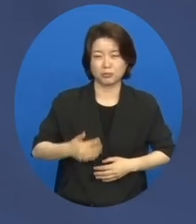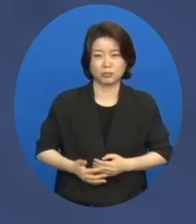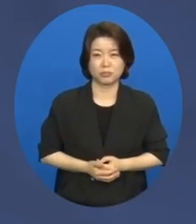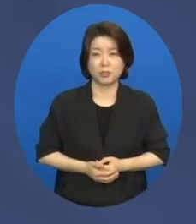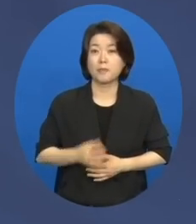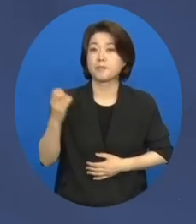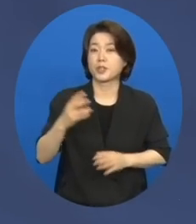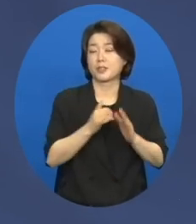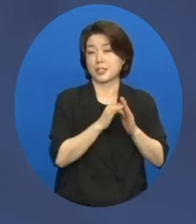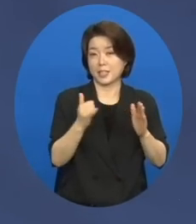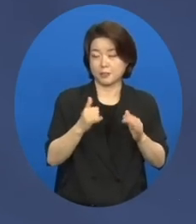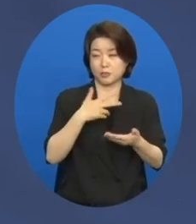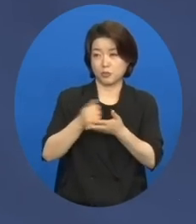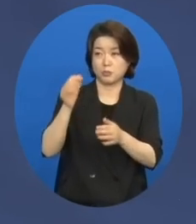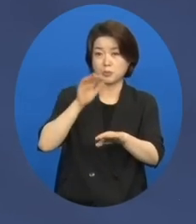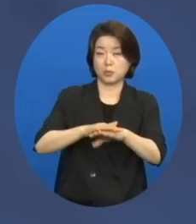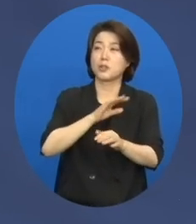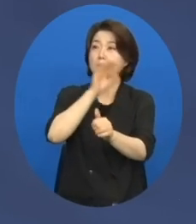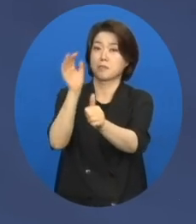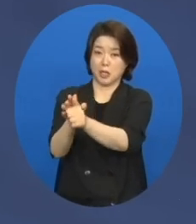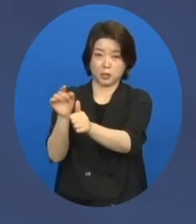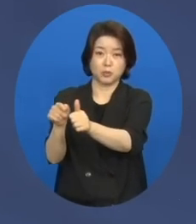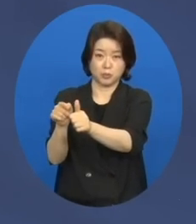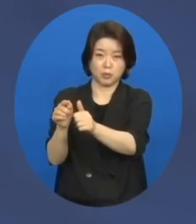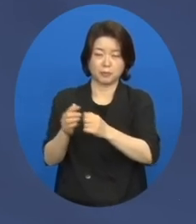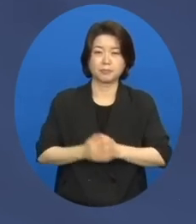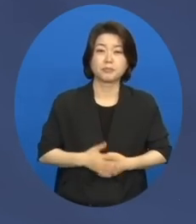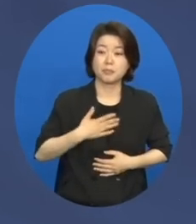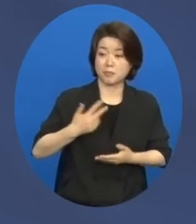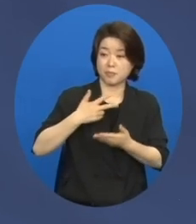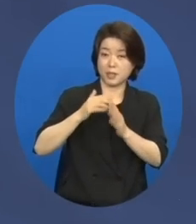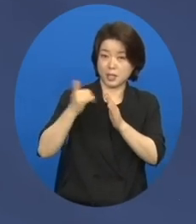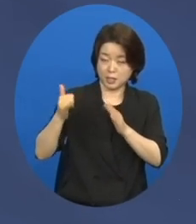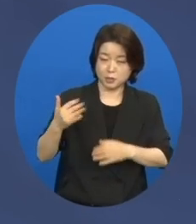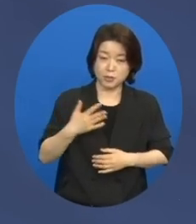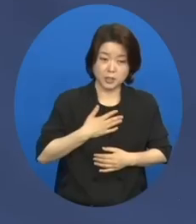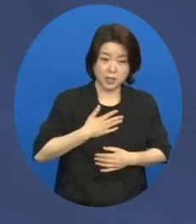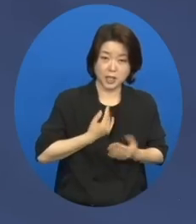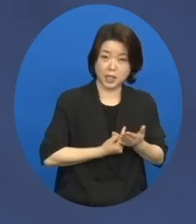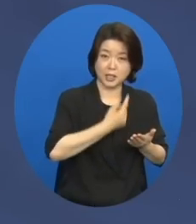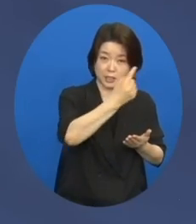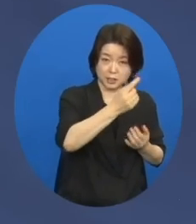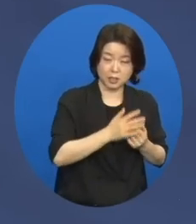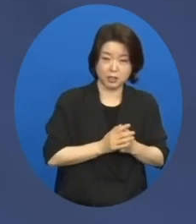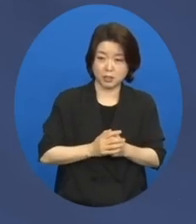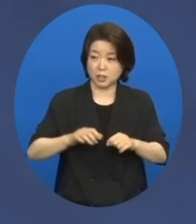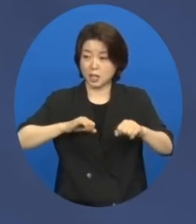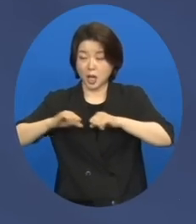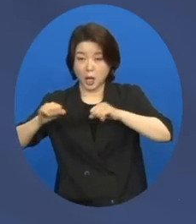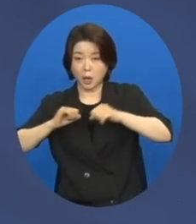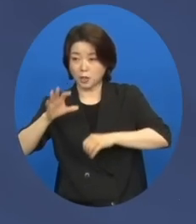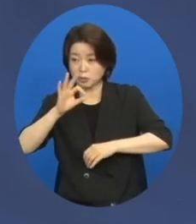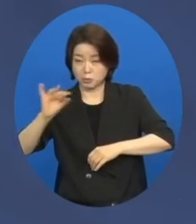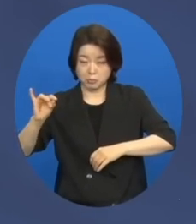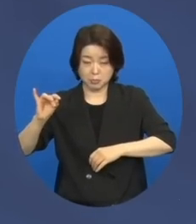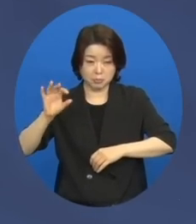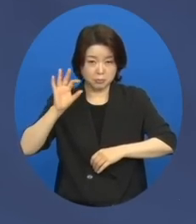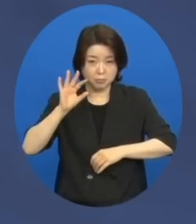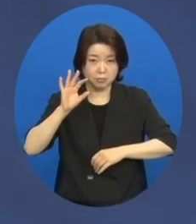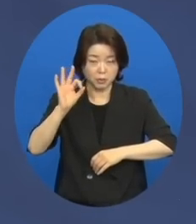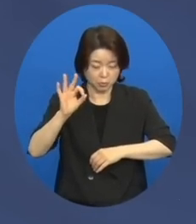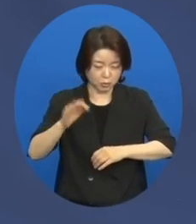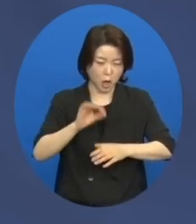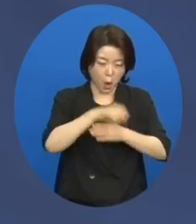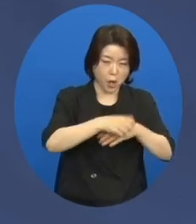가족들을 주님 손에 맡기고 저희 가족들과도 저희가 떠날 때는 사역비를 허락받아 떠납니다. 뭐 어떤 때는 2개월,